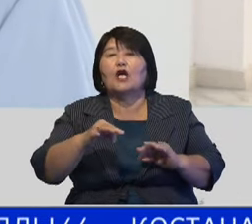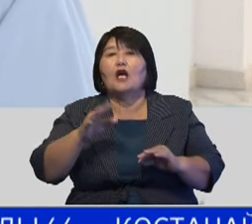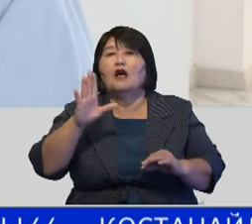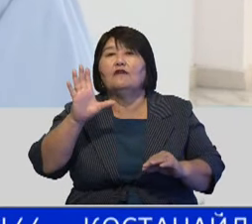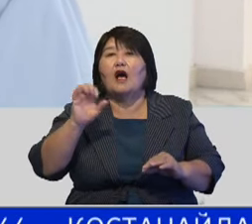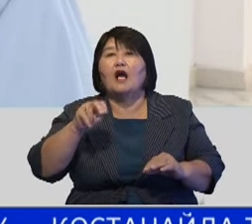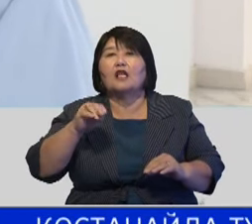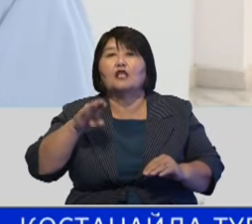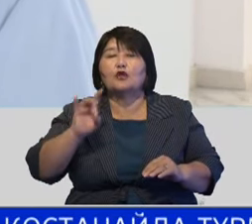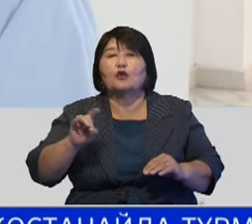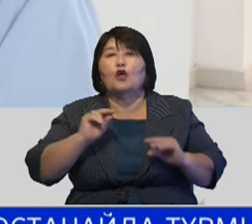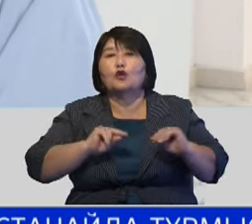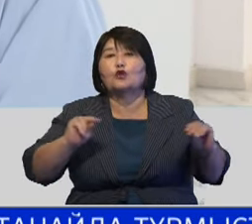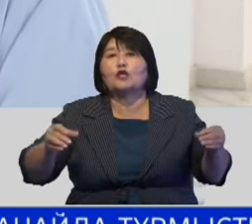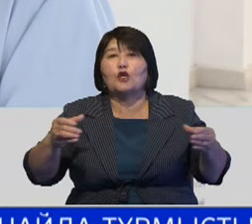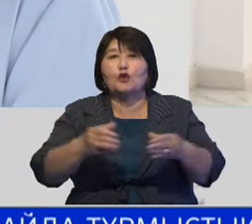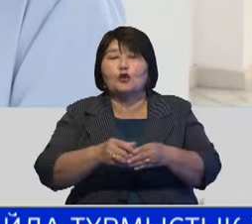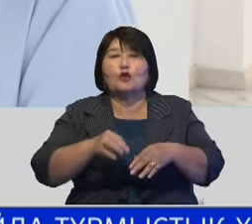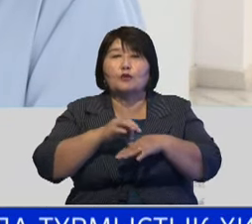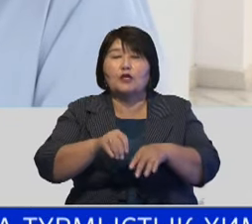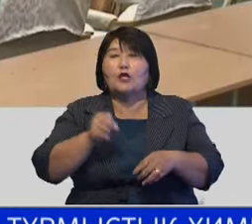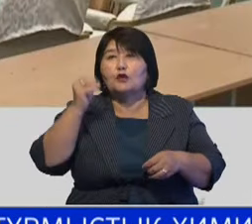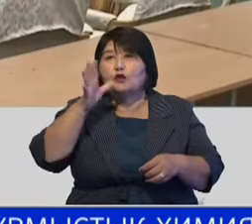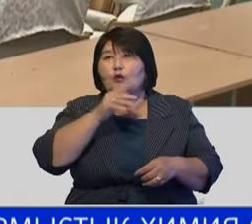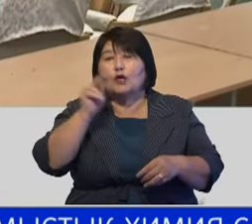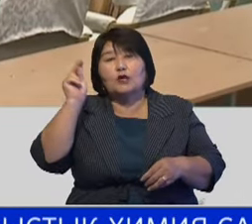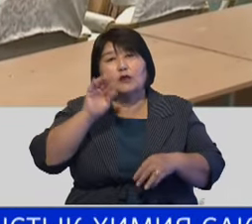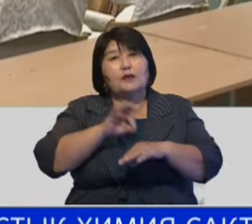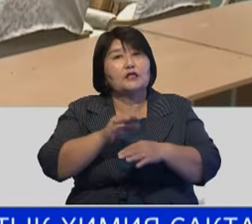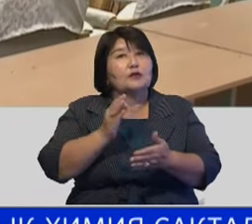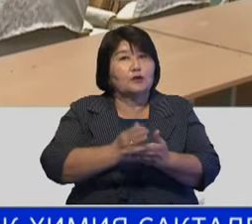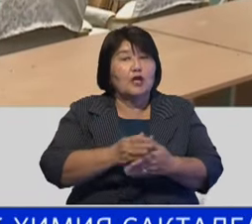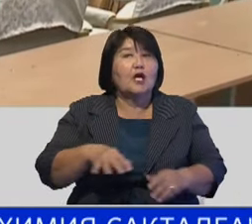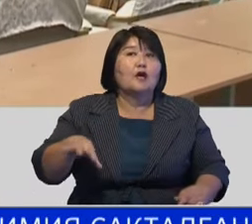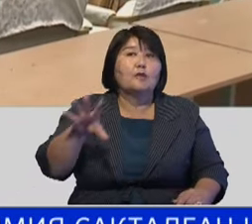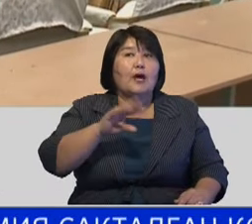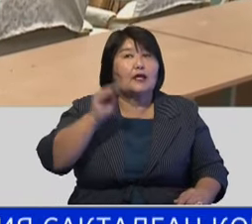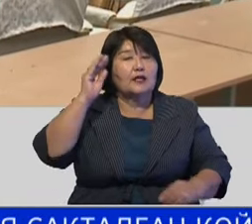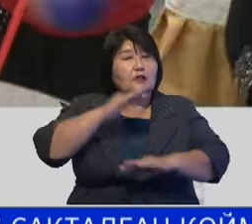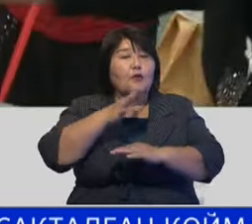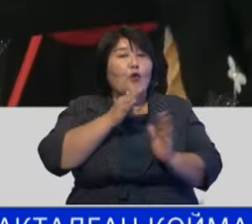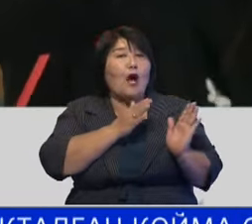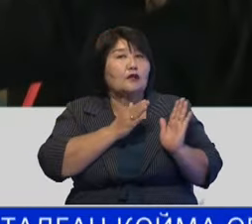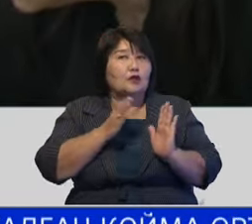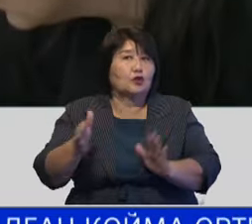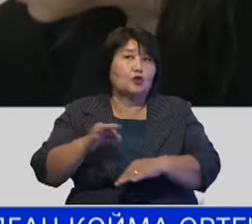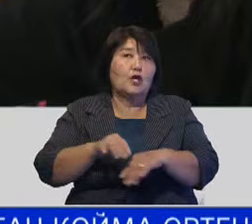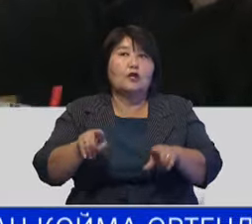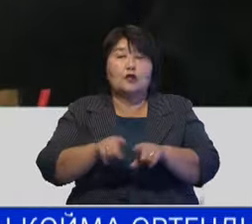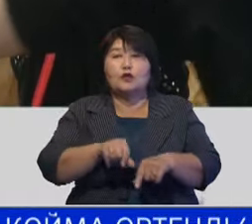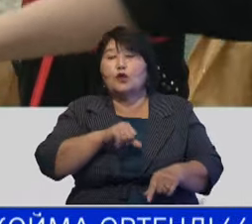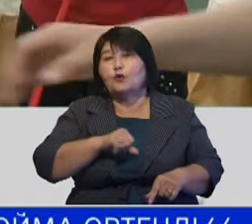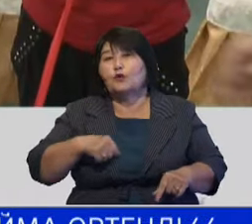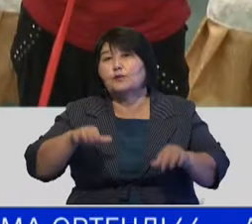волонтер ұстаздарының ұйымдастыруымен түске дейінгі уақытта оқу процесі ұйымдастырылуда. Барлық сабақ уақытылы жүргізілуде. Сонымен қатар